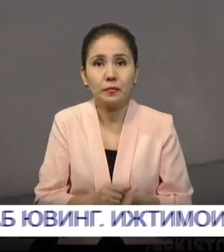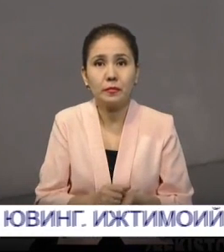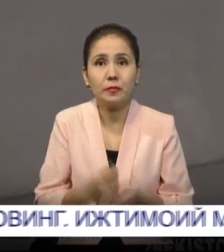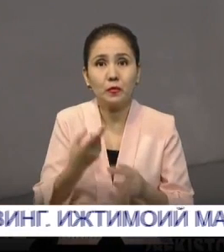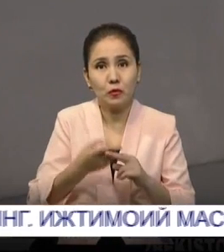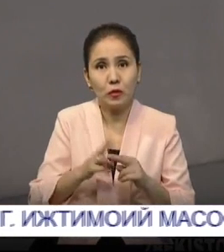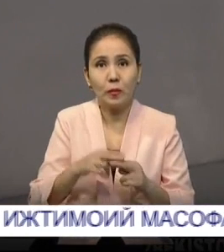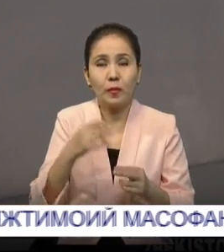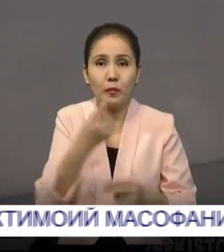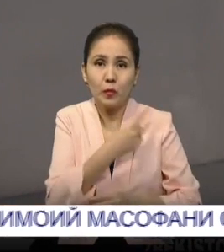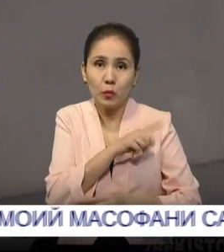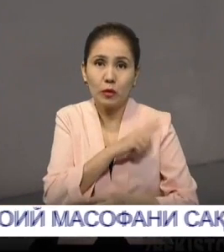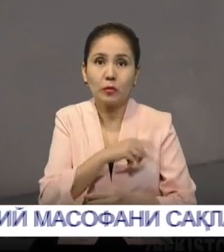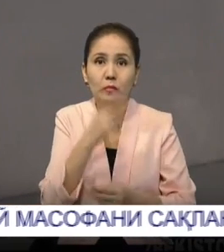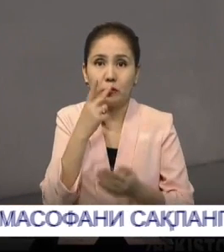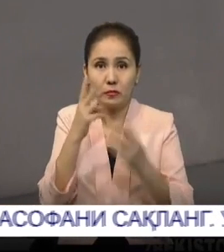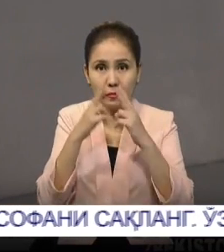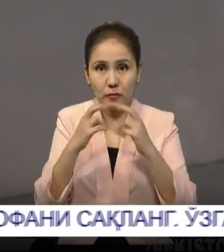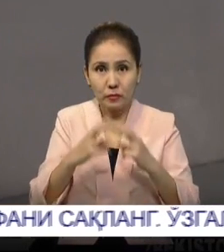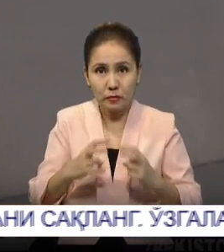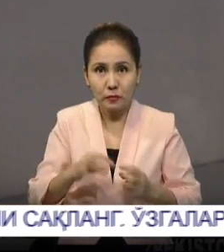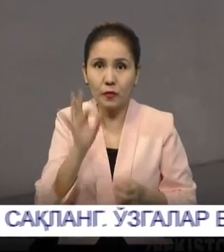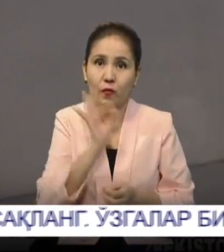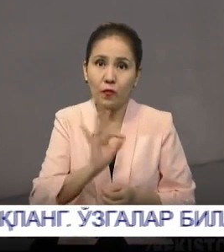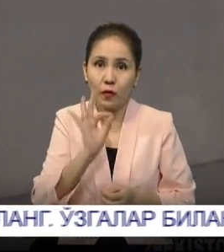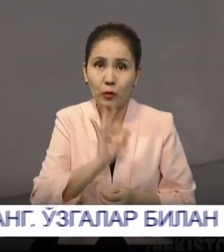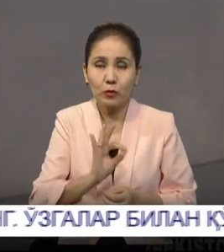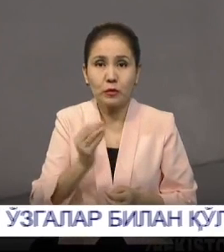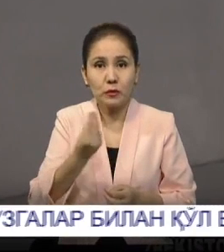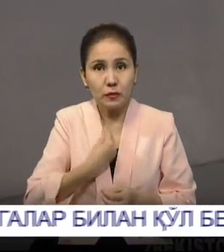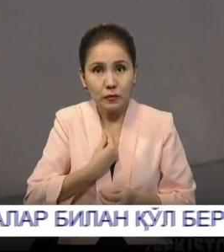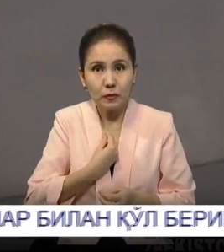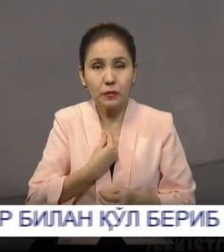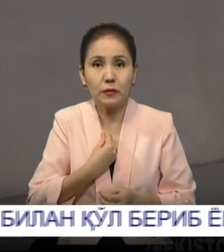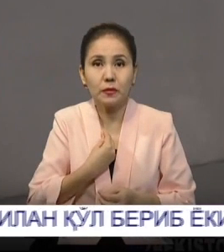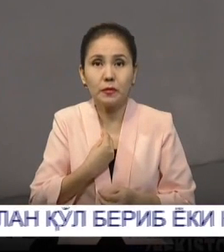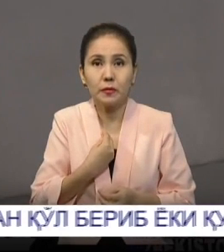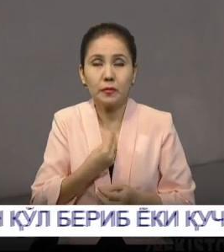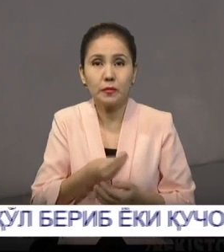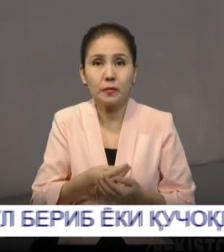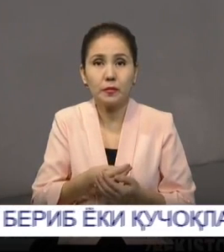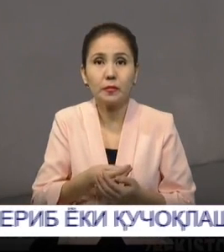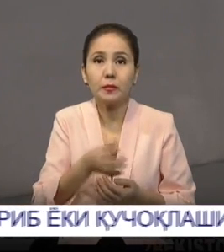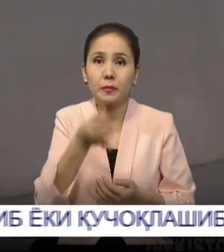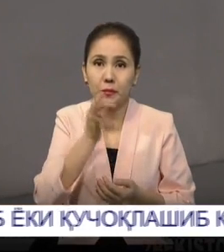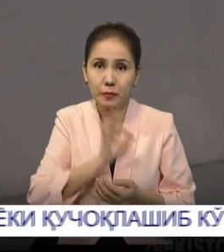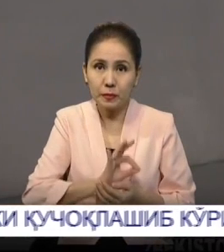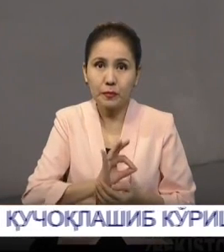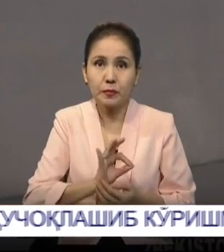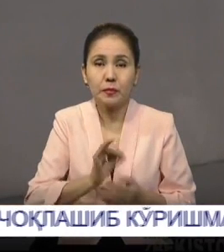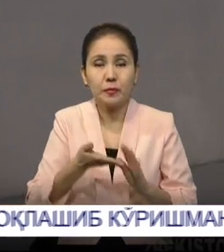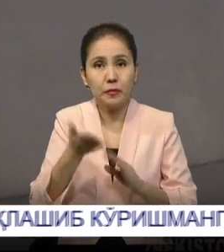bilan doktorimizni ko'rdilar, antivirusni yozib berdilar, iching mashina dedilar. Uni ichdim, uyga